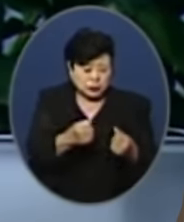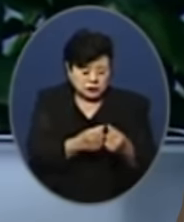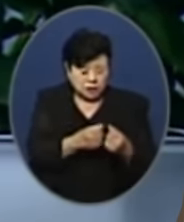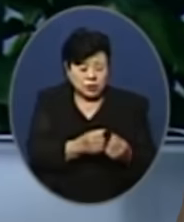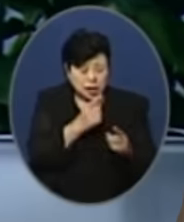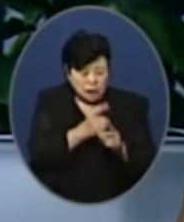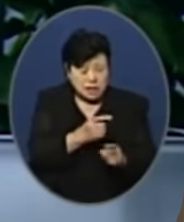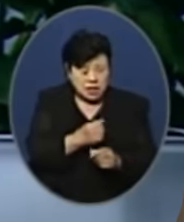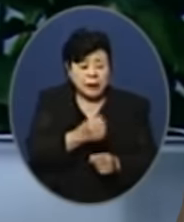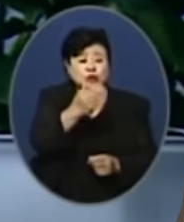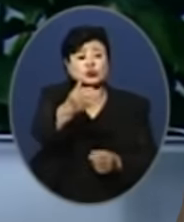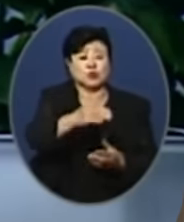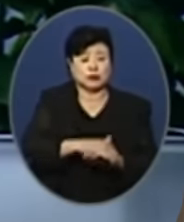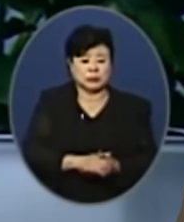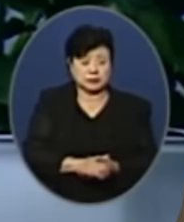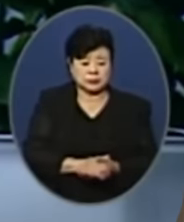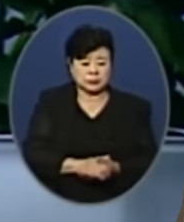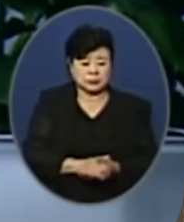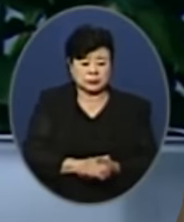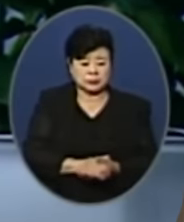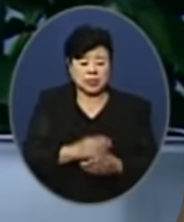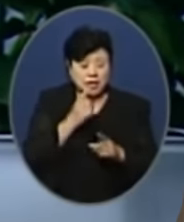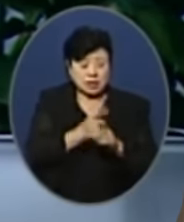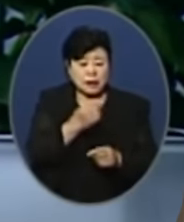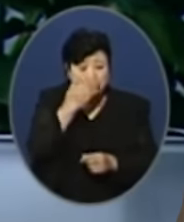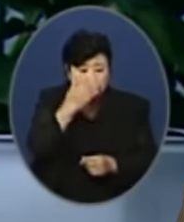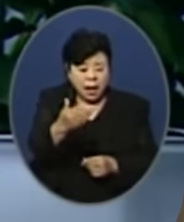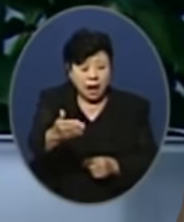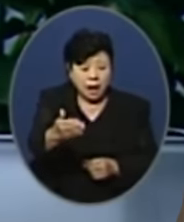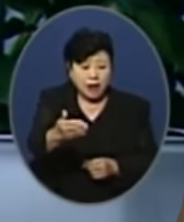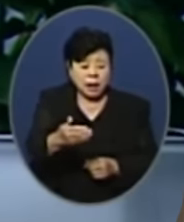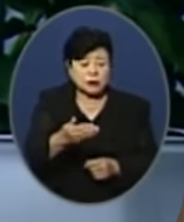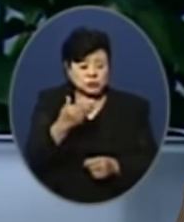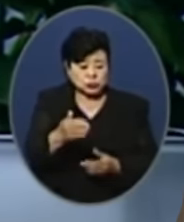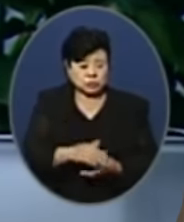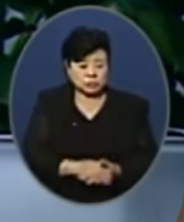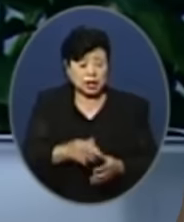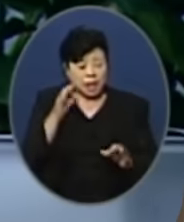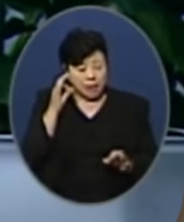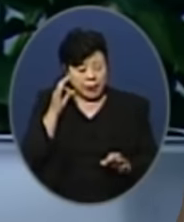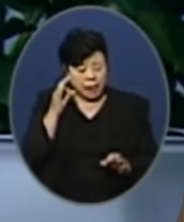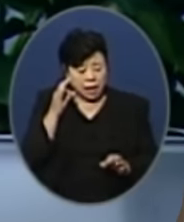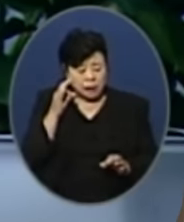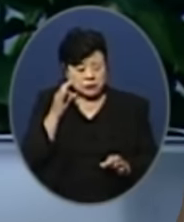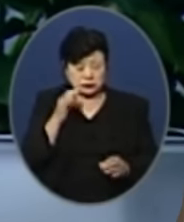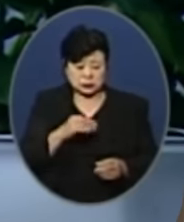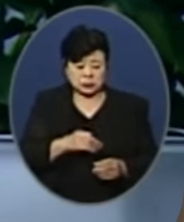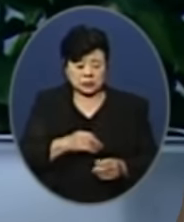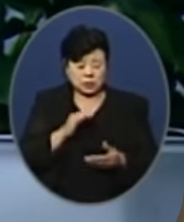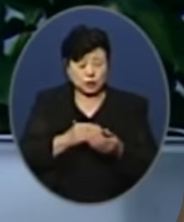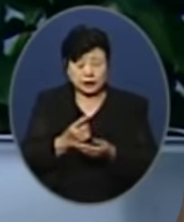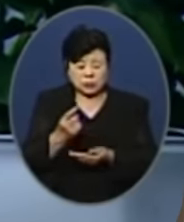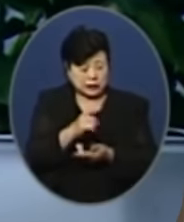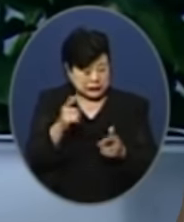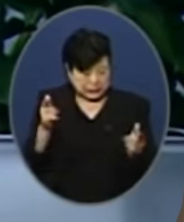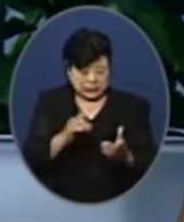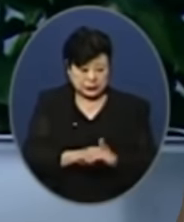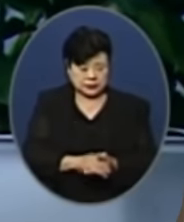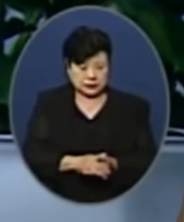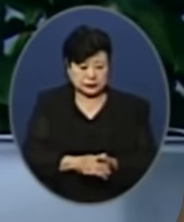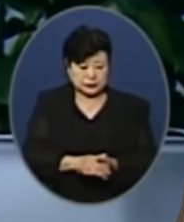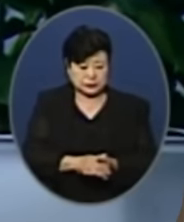때 이기게 만들어주시는 것입니다. 이길 수 있는 수단을 주었지 가만히 있는데 도박이 떠나가지는 않는